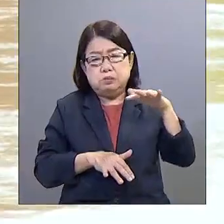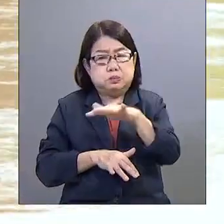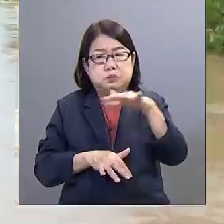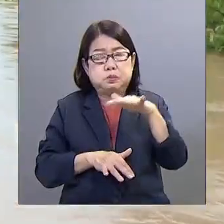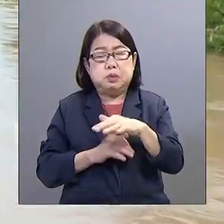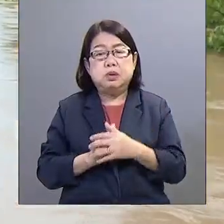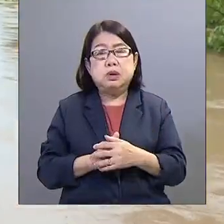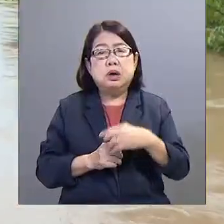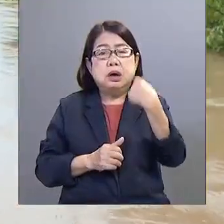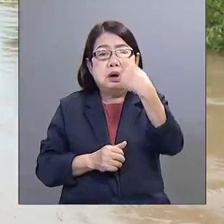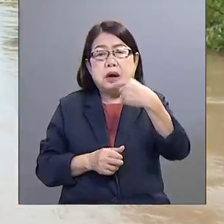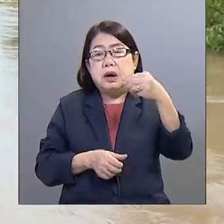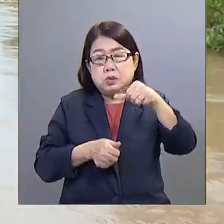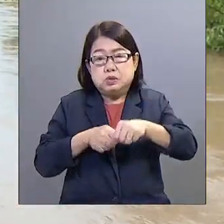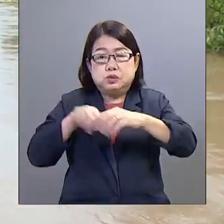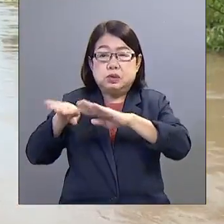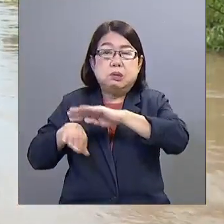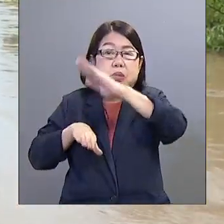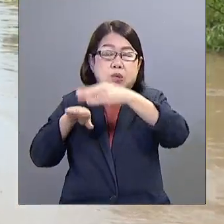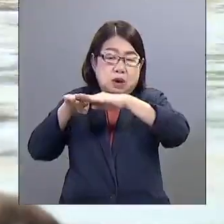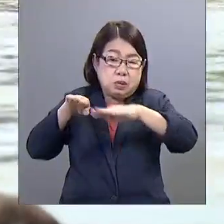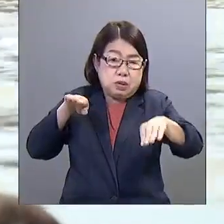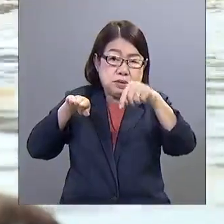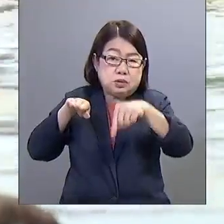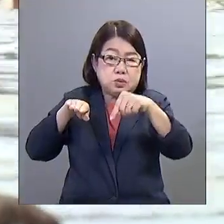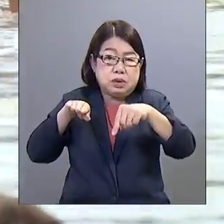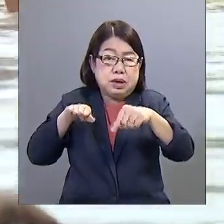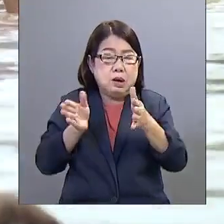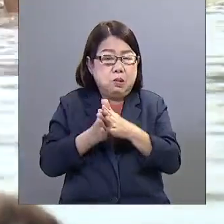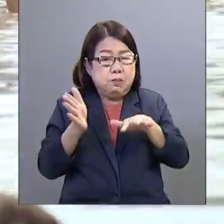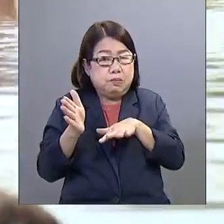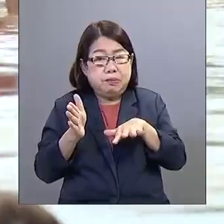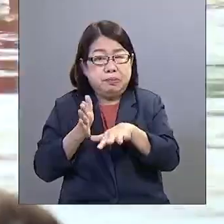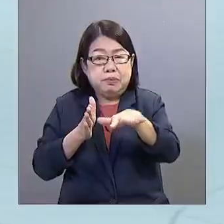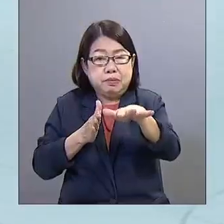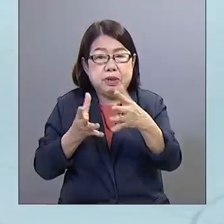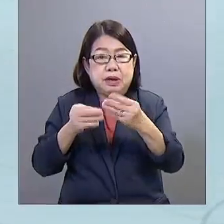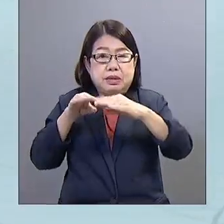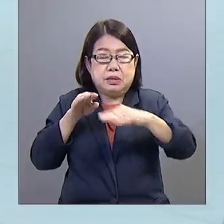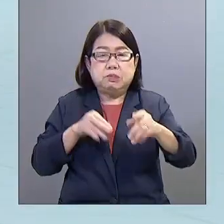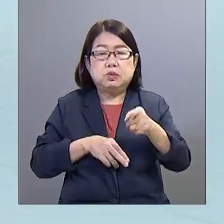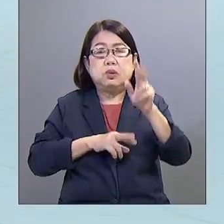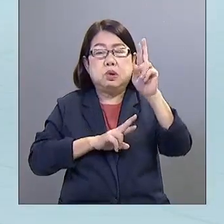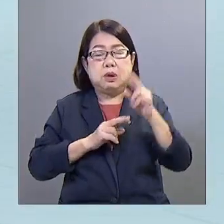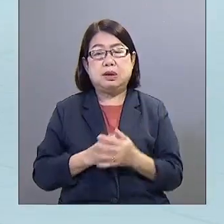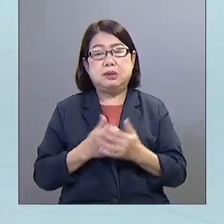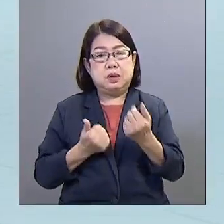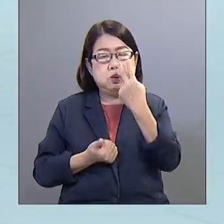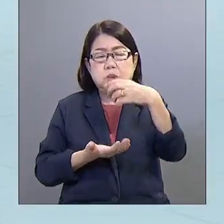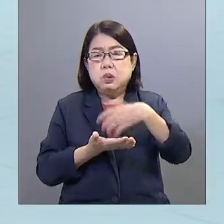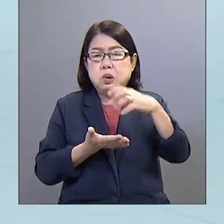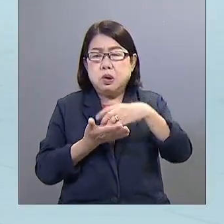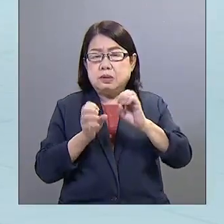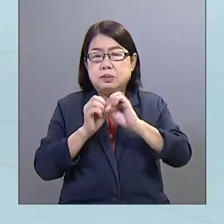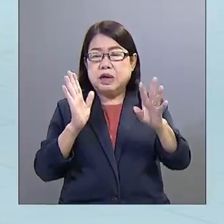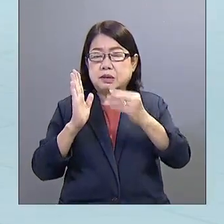โยเฉพาะผู้ที่อาศายุตามพืที่ลาดชังเขา ใล้ทางน้ำไลผ่าน และในบริเวณพืนที่รุ่มและช่นี้เราจะมาดูรายละเอีดของสภา